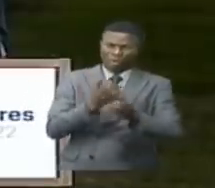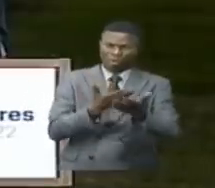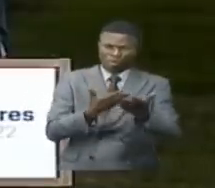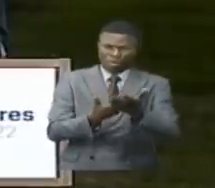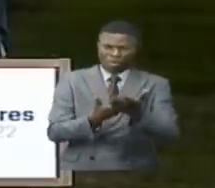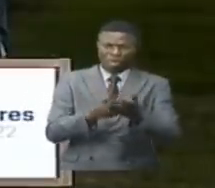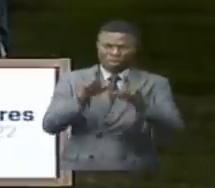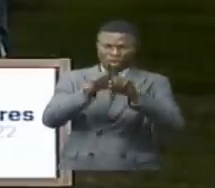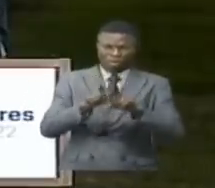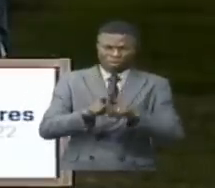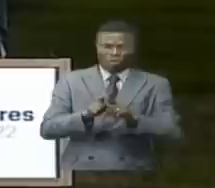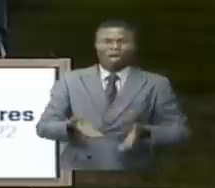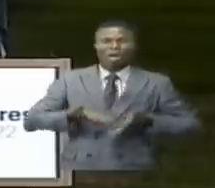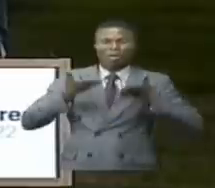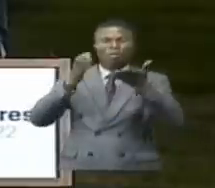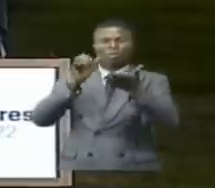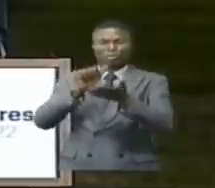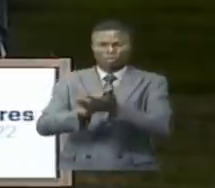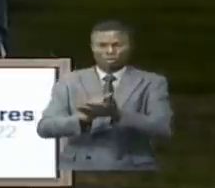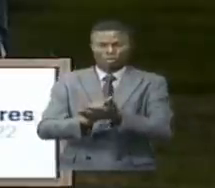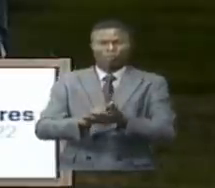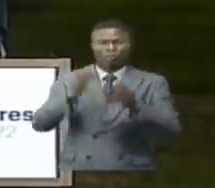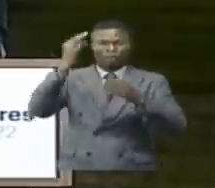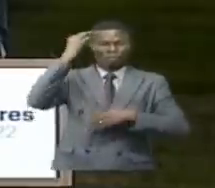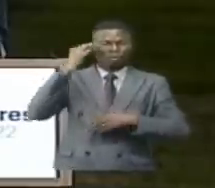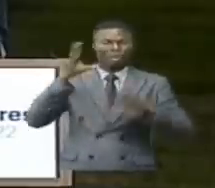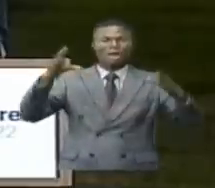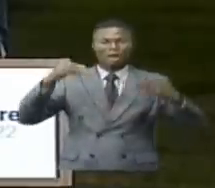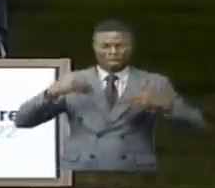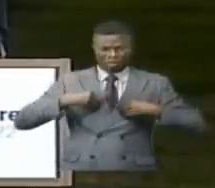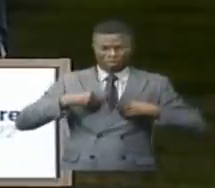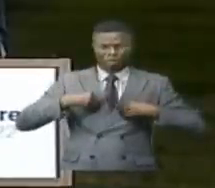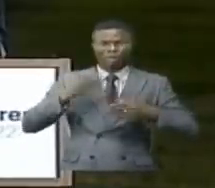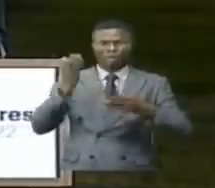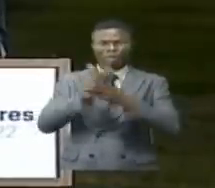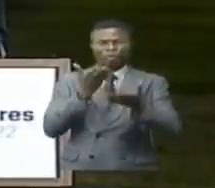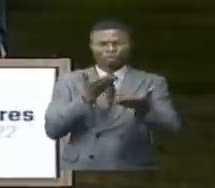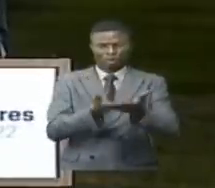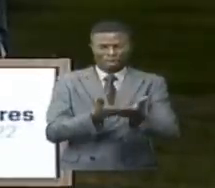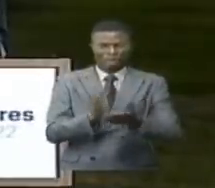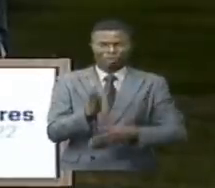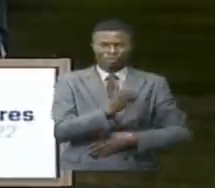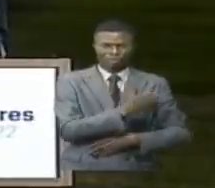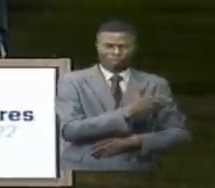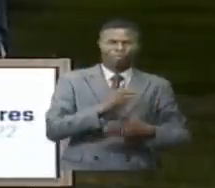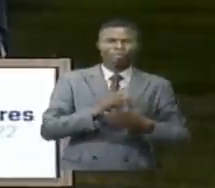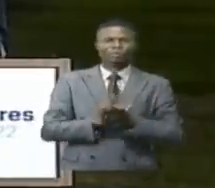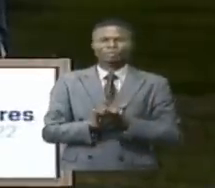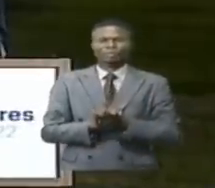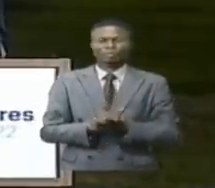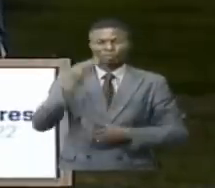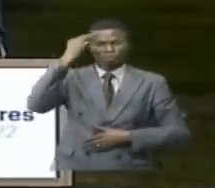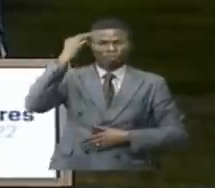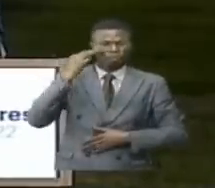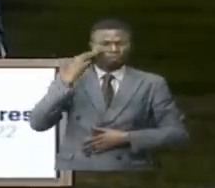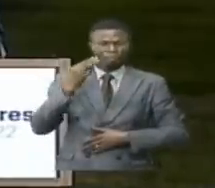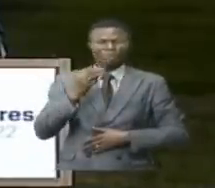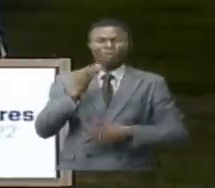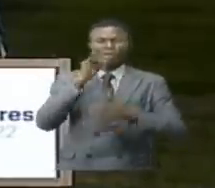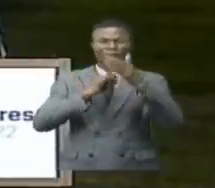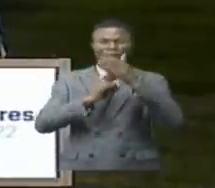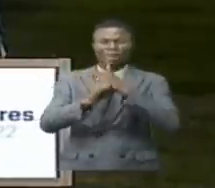aussi été proposé. Le Conseil des ministres a pris acte de ce rapport. Le ministre de